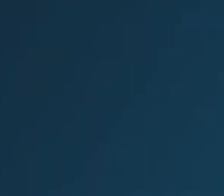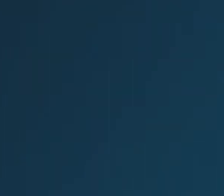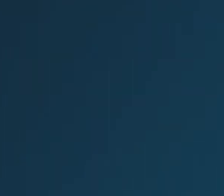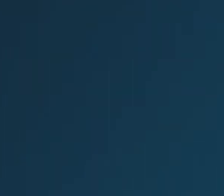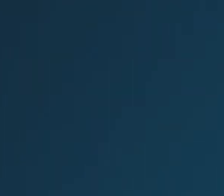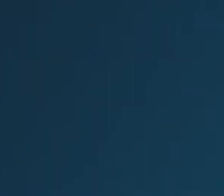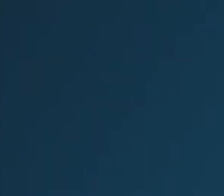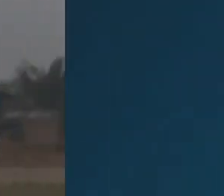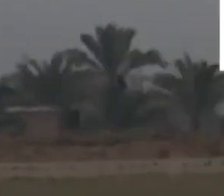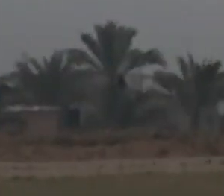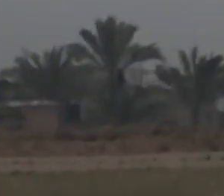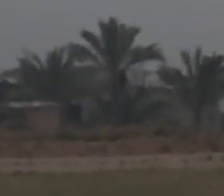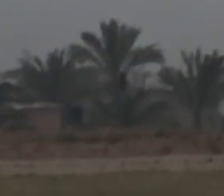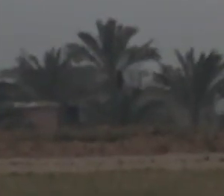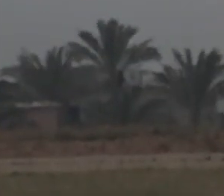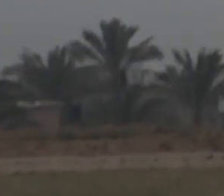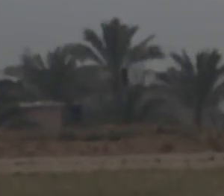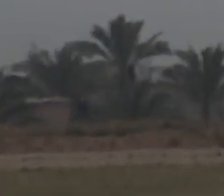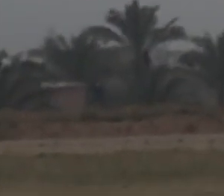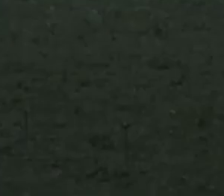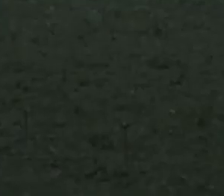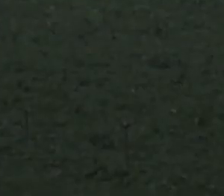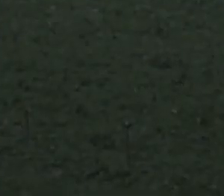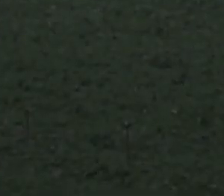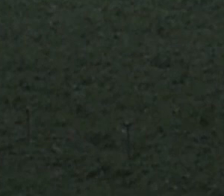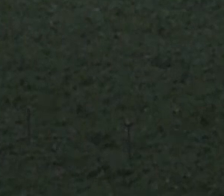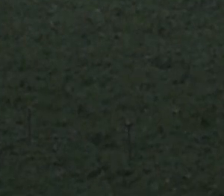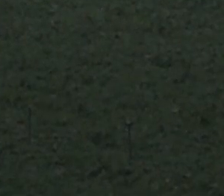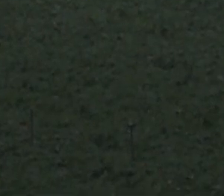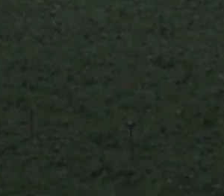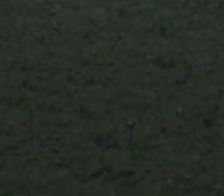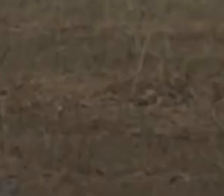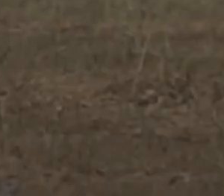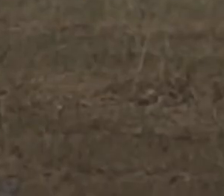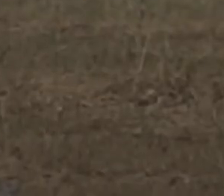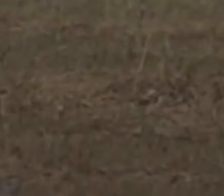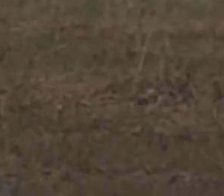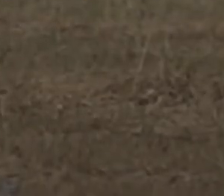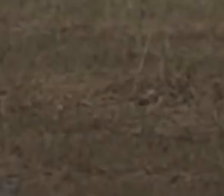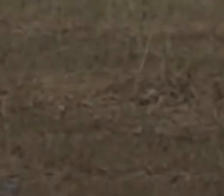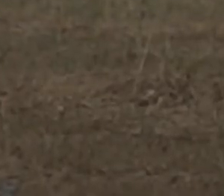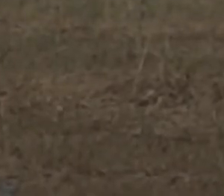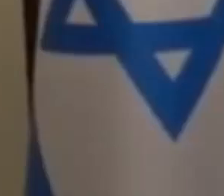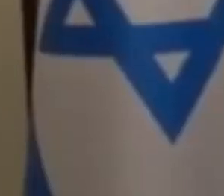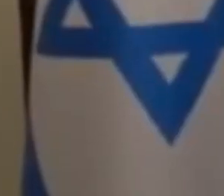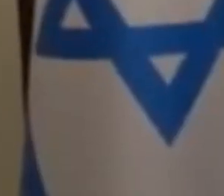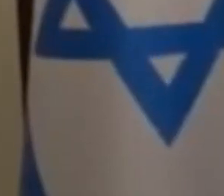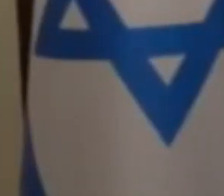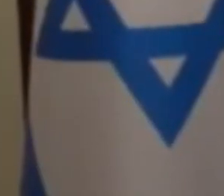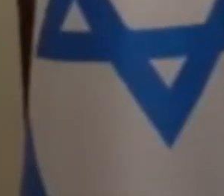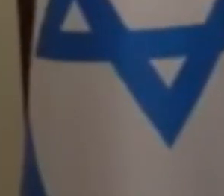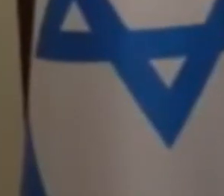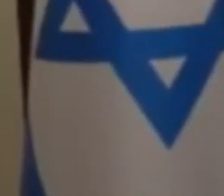חדשות הערב. בצל ההבנות עם חמאס, שוב ירי לעוטף. אנחנו עורכים לקראת כל